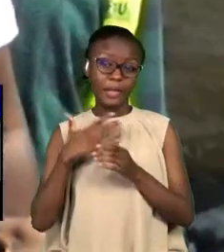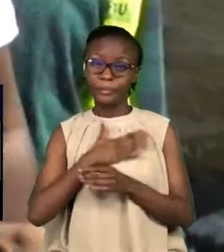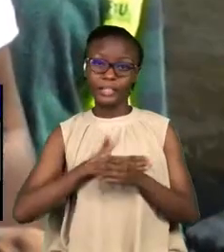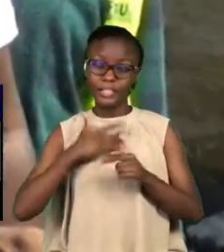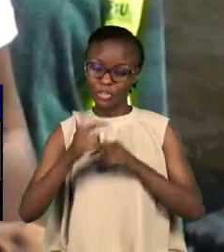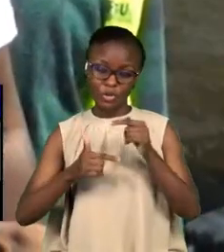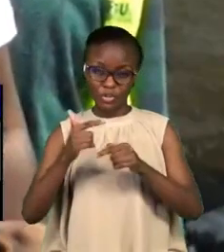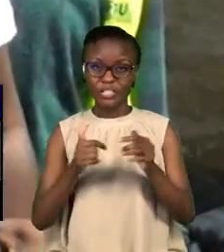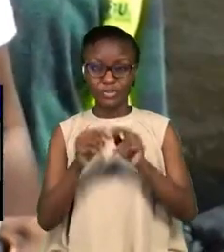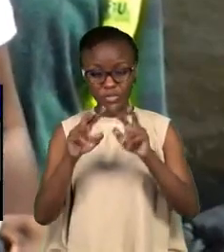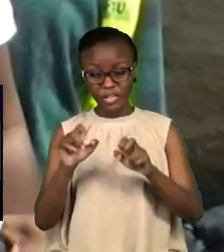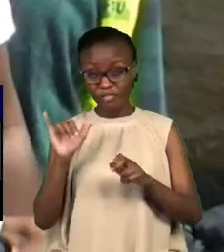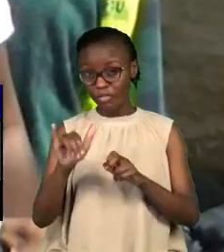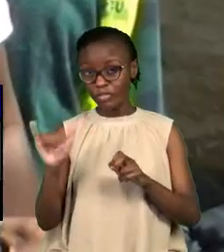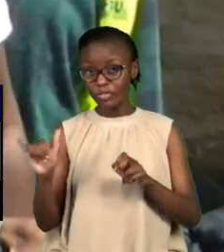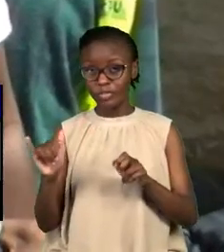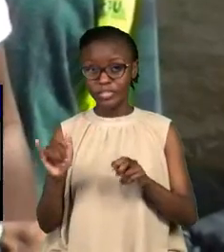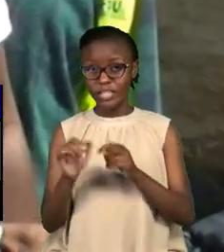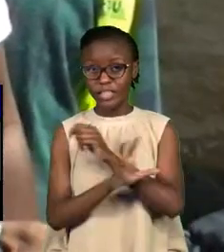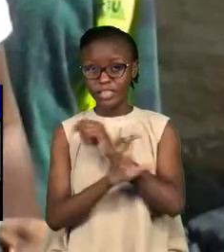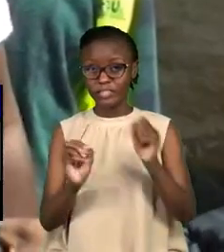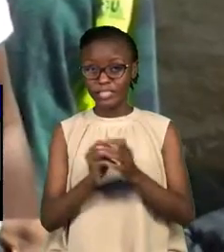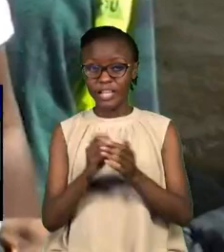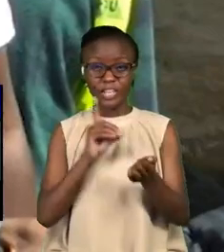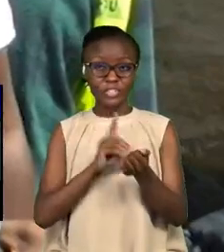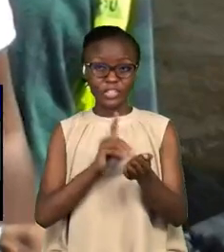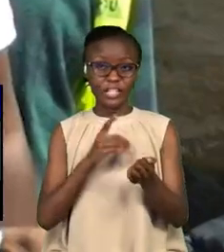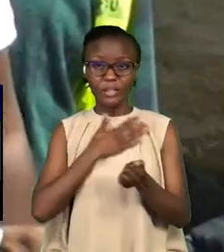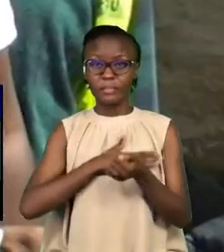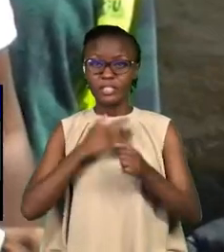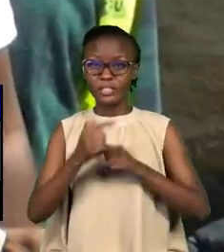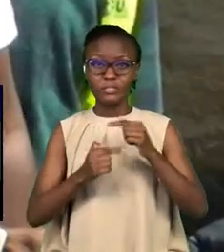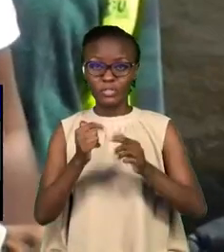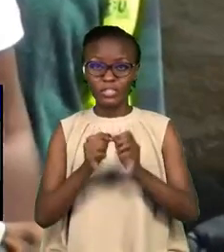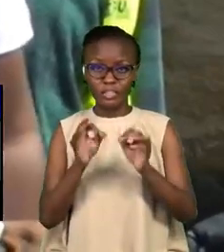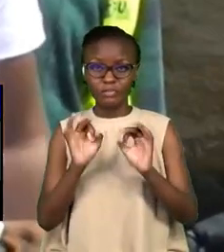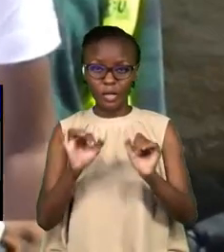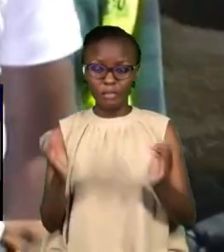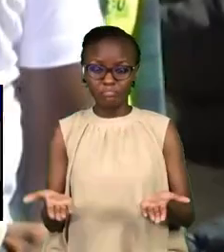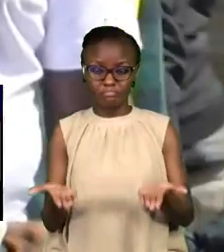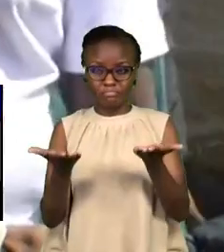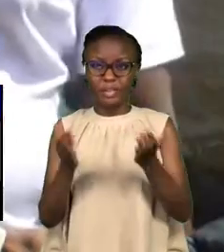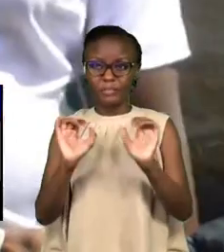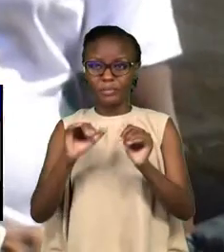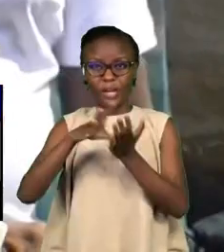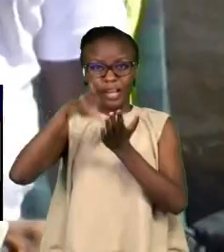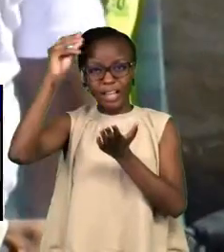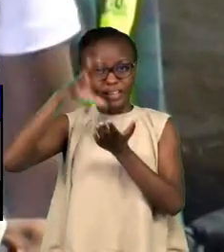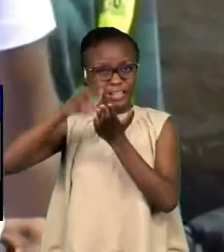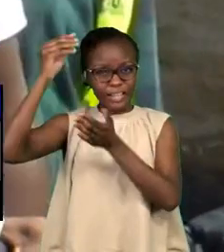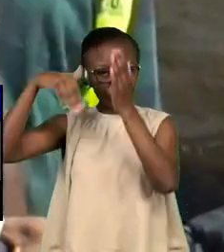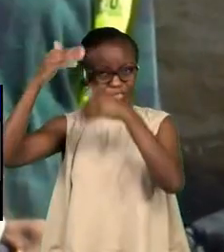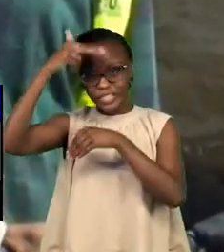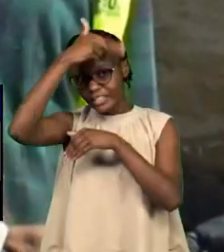kuwatafuta wezi, wazidi kupatikana na daktari. Nasema kama kuna cheo unaweza pandishwa, kama ni diploma na degree uendelee